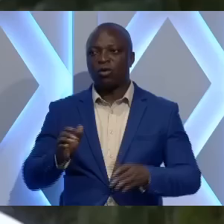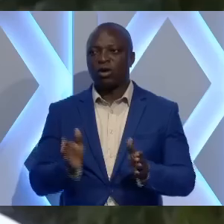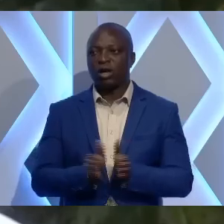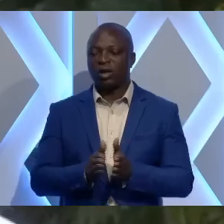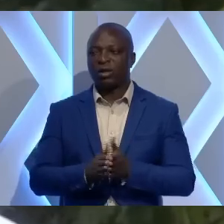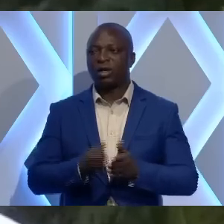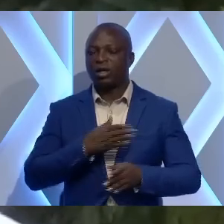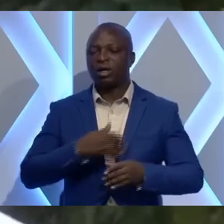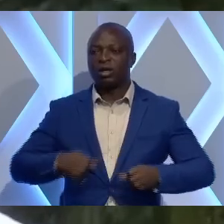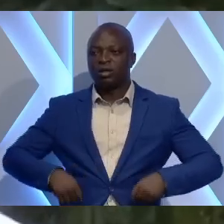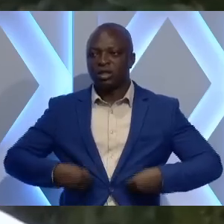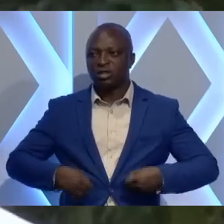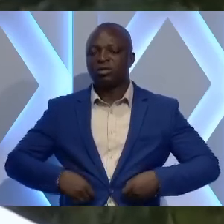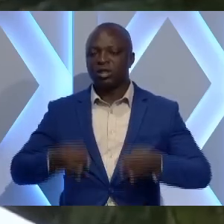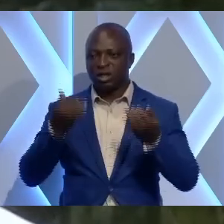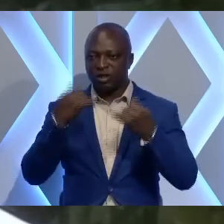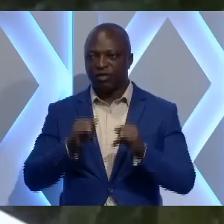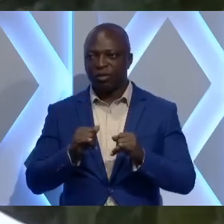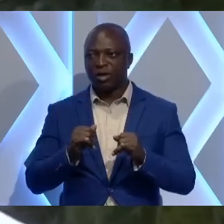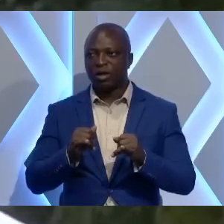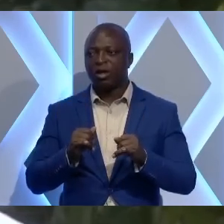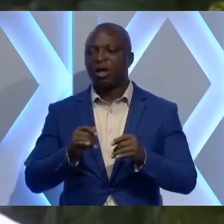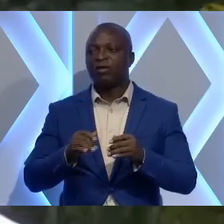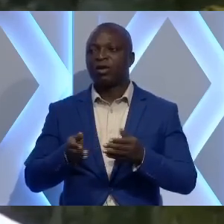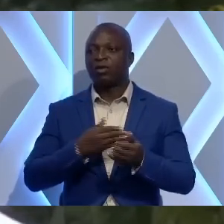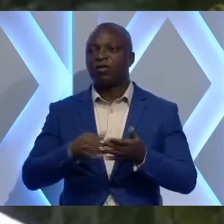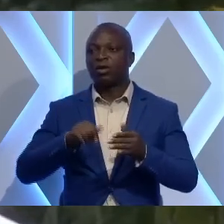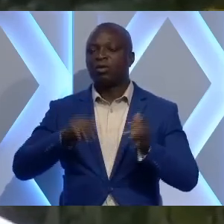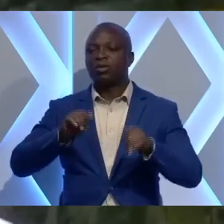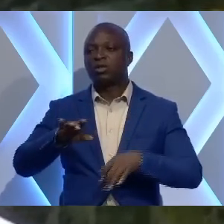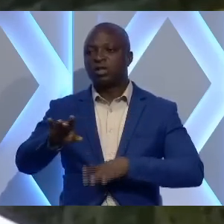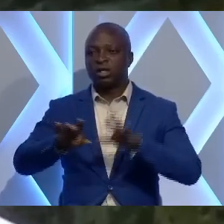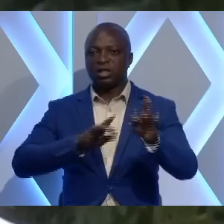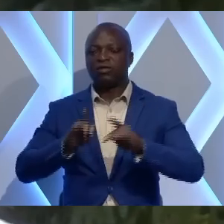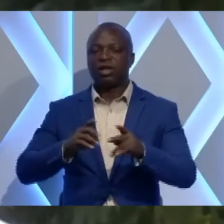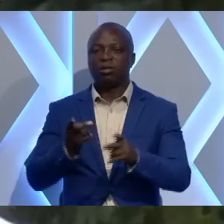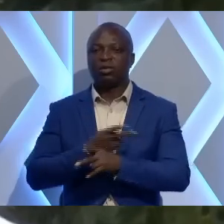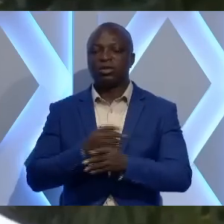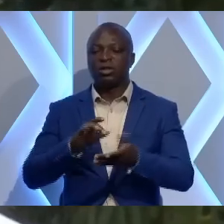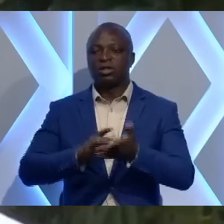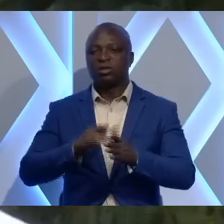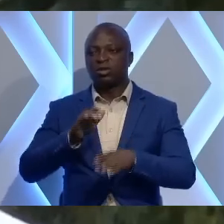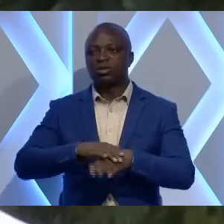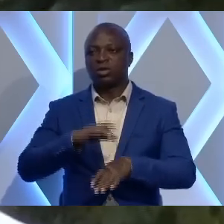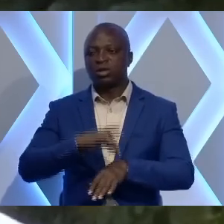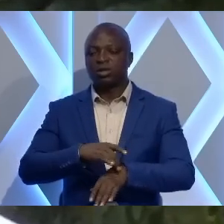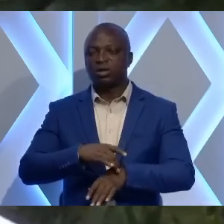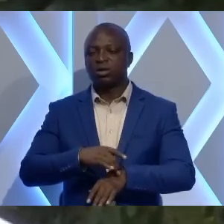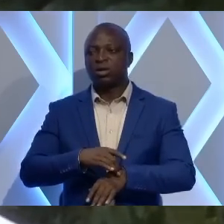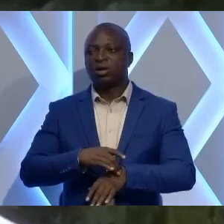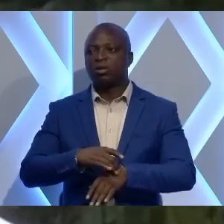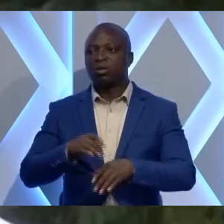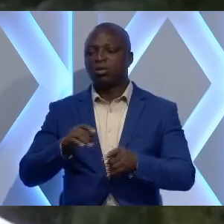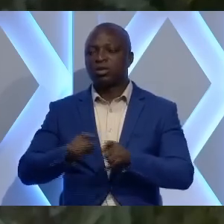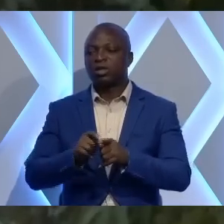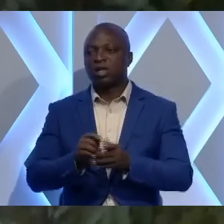et sensibiliser, informer, afin qu'ils puissent identifier les produits chimiques qui sont sur leur ressort territorial pour la